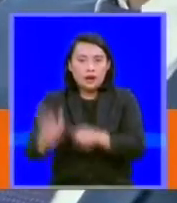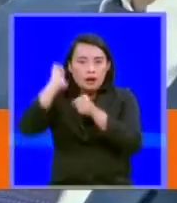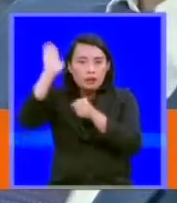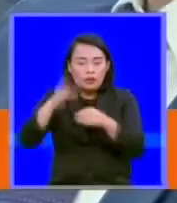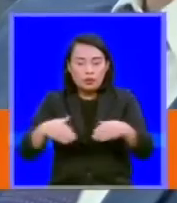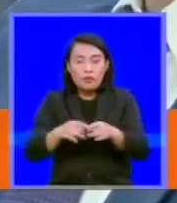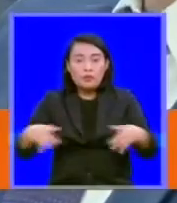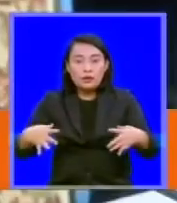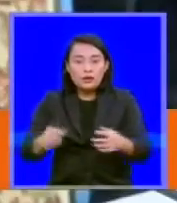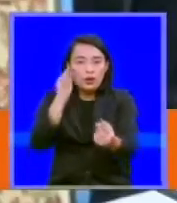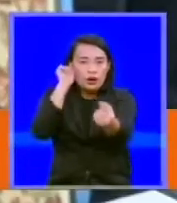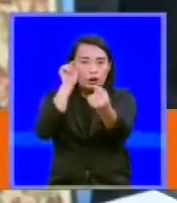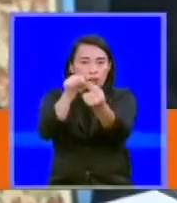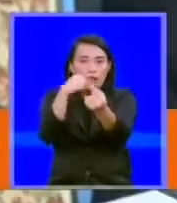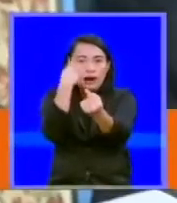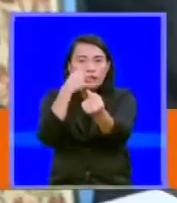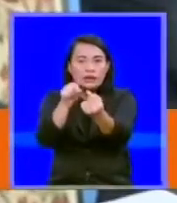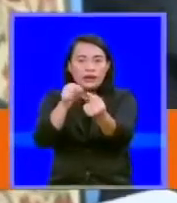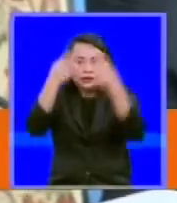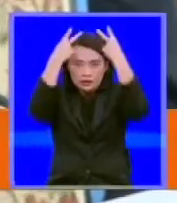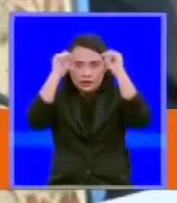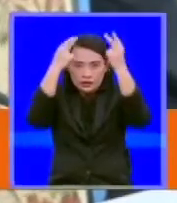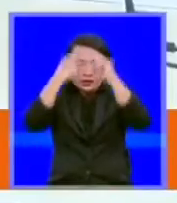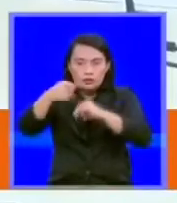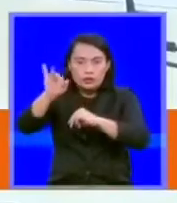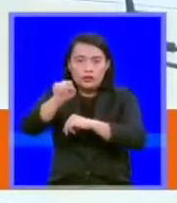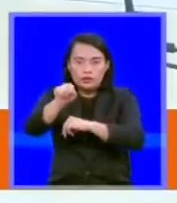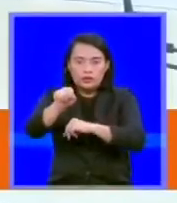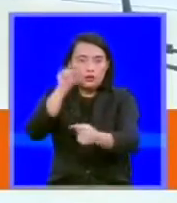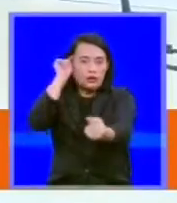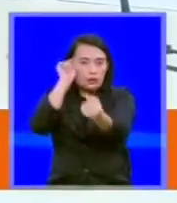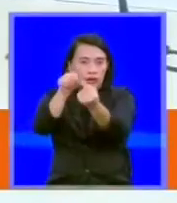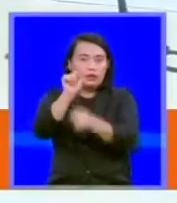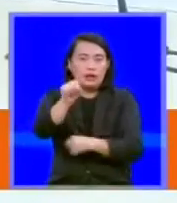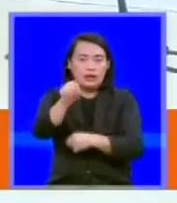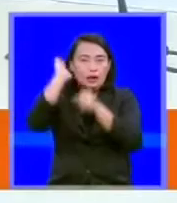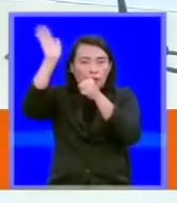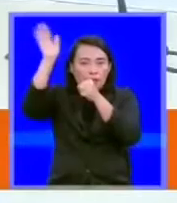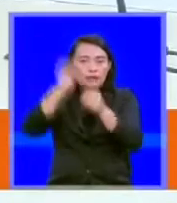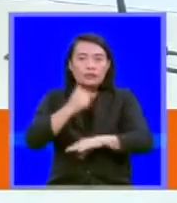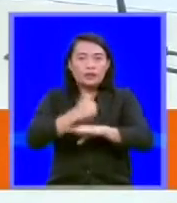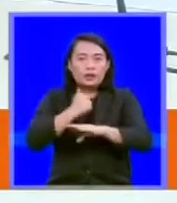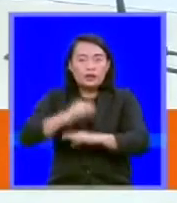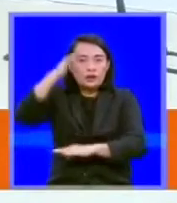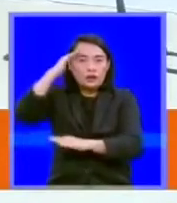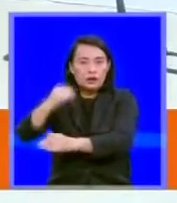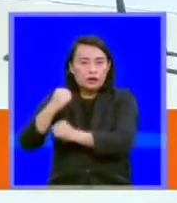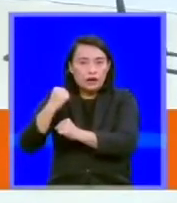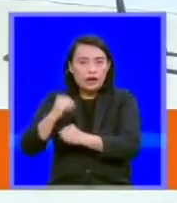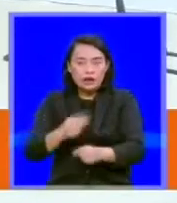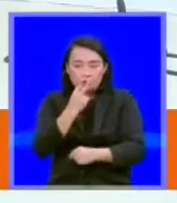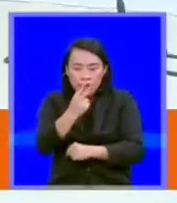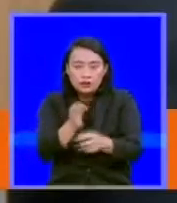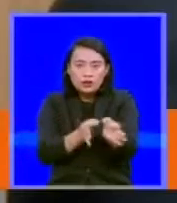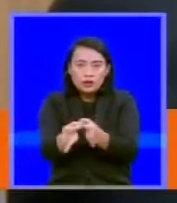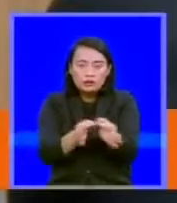ค้านพุ่งเป้าไปที่พลเอกประยุทธ์จันทร์โอชานายกรัฐมนตรีและรัฐมนตรีว่าการกระทรวงกลาโหมเพื่อชี้ให้เห็นความผิดพลาด